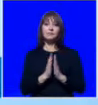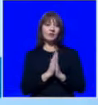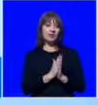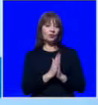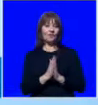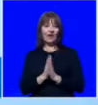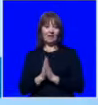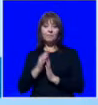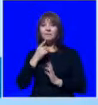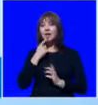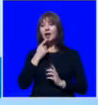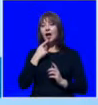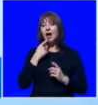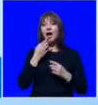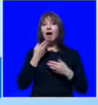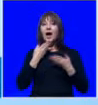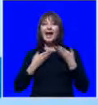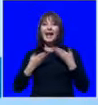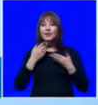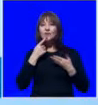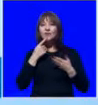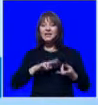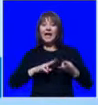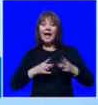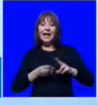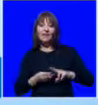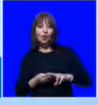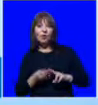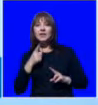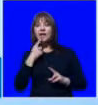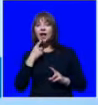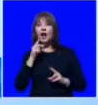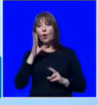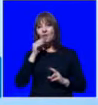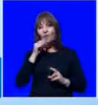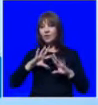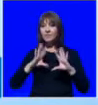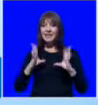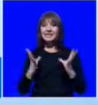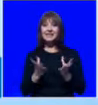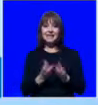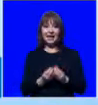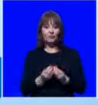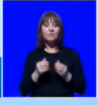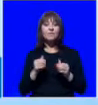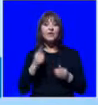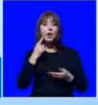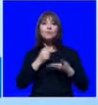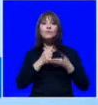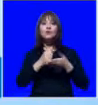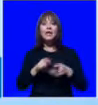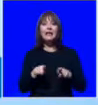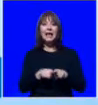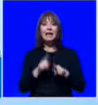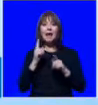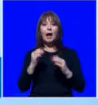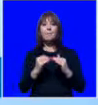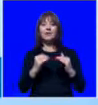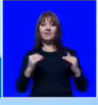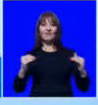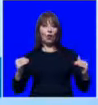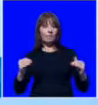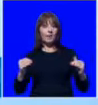разговора за реформи да го водим заедно с бюджета и след това, защото бюджет е една платформа. Наивно е да се смята, че в